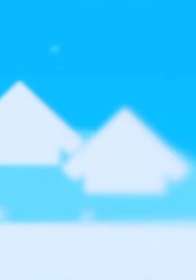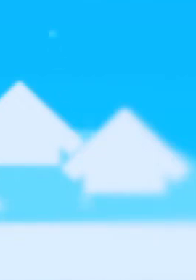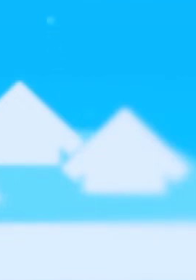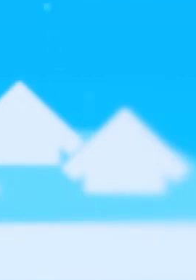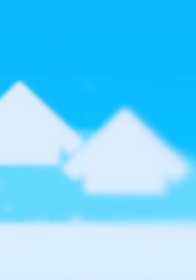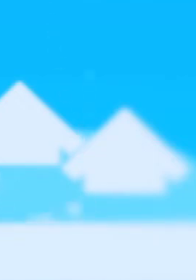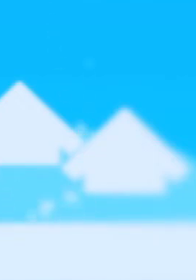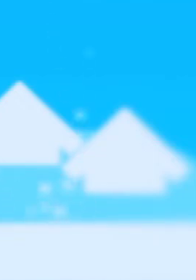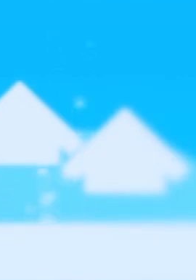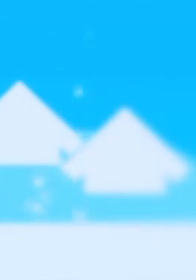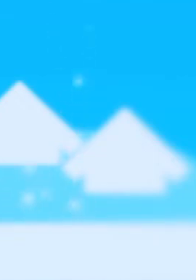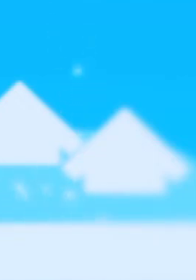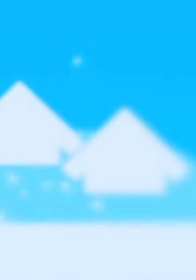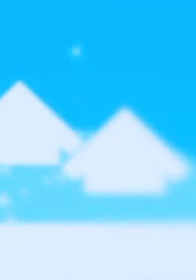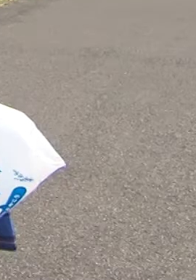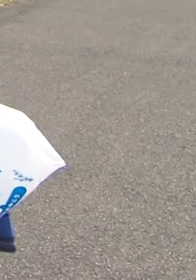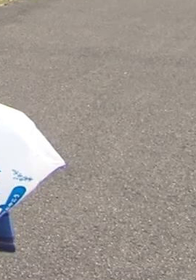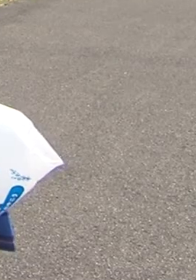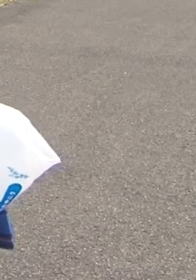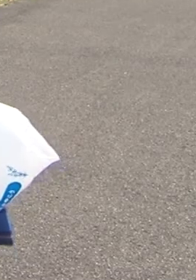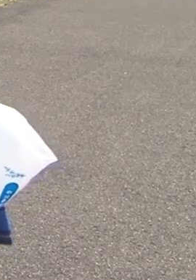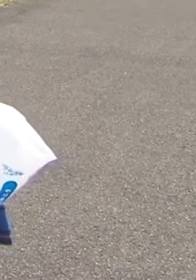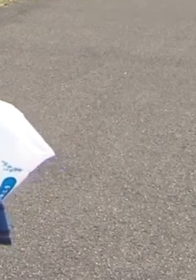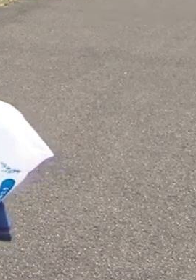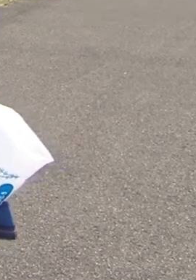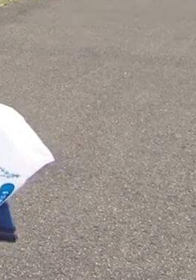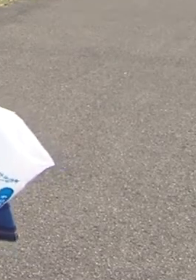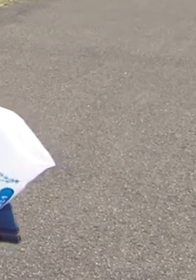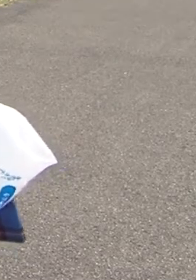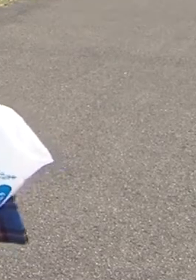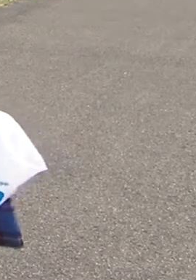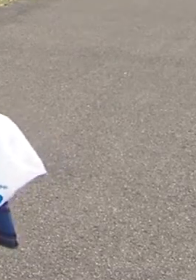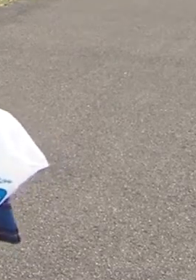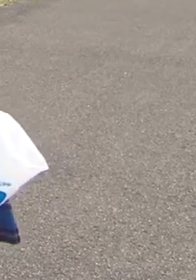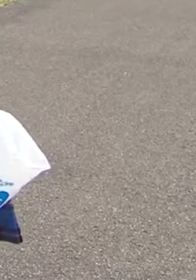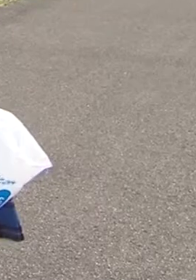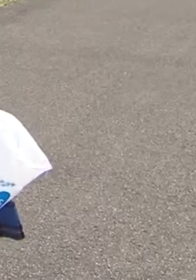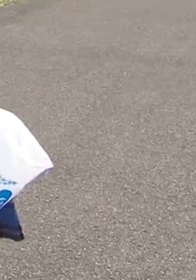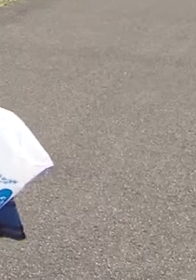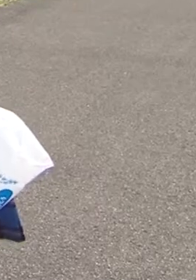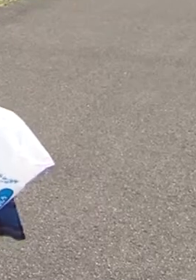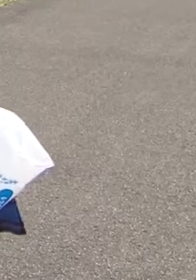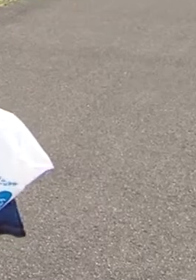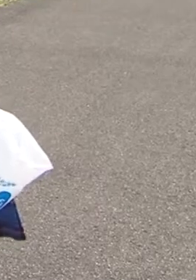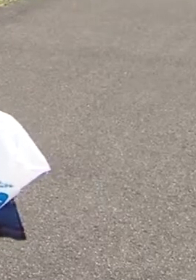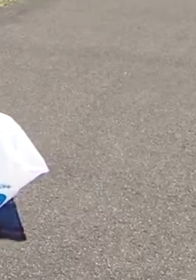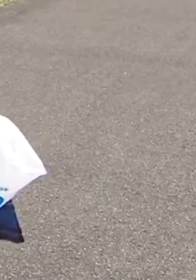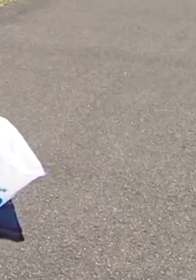次回も見てね。